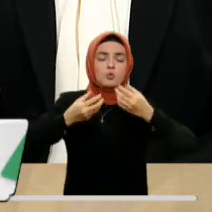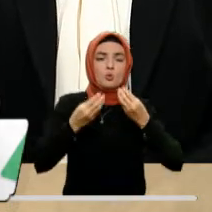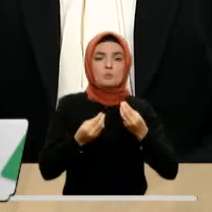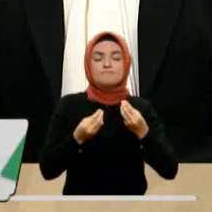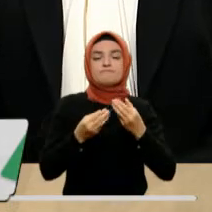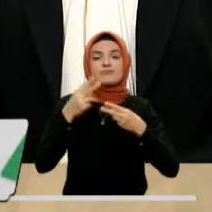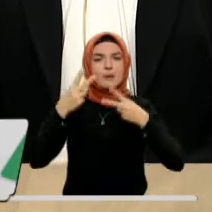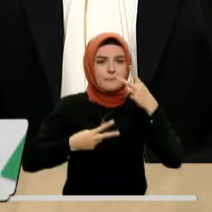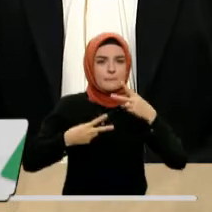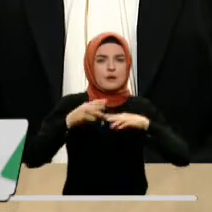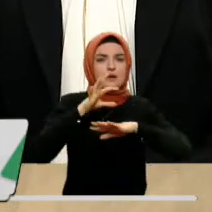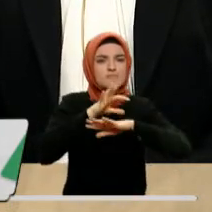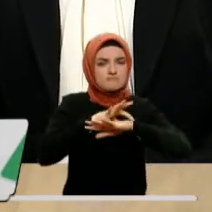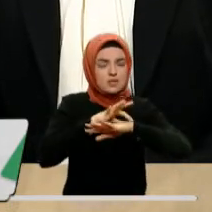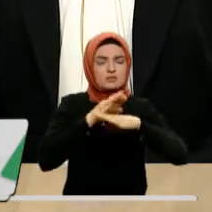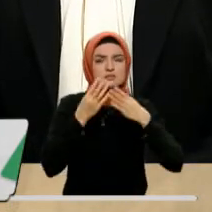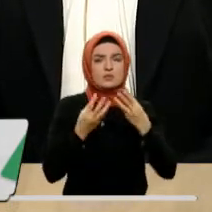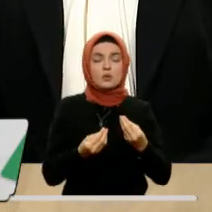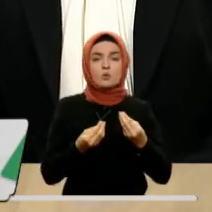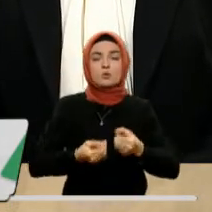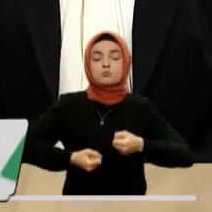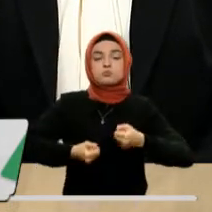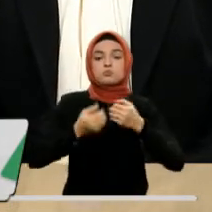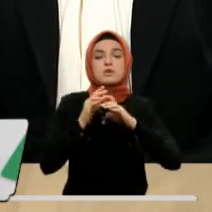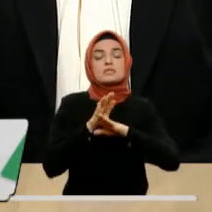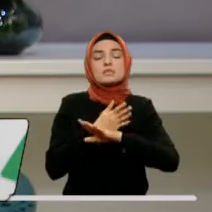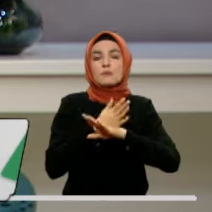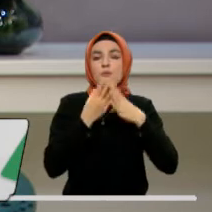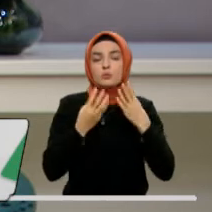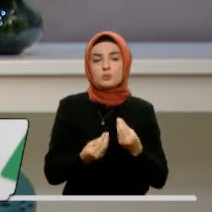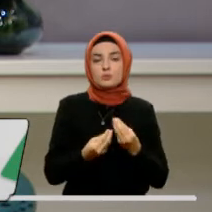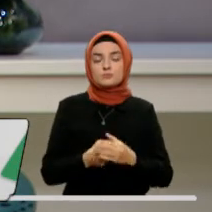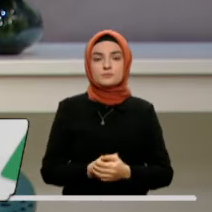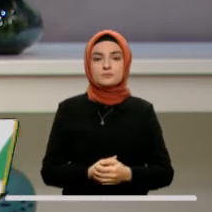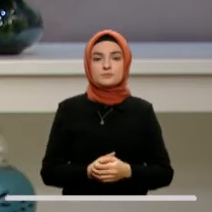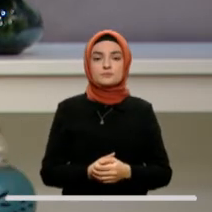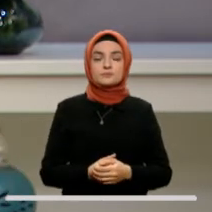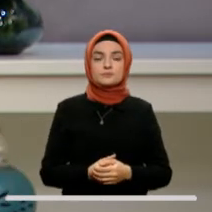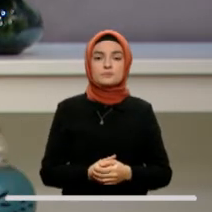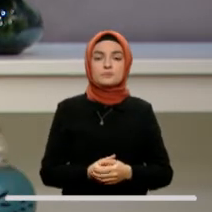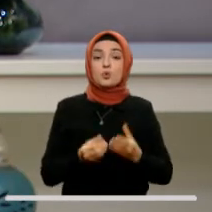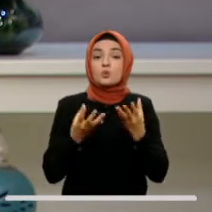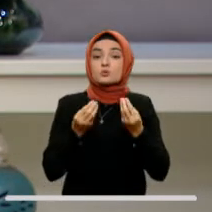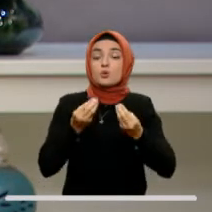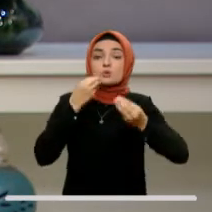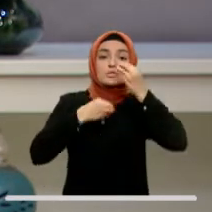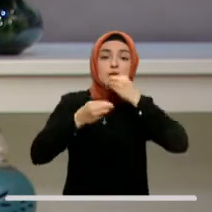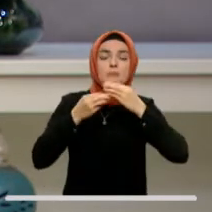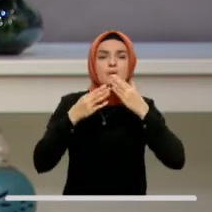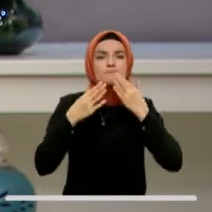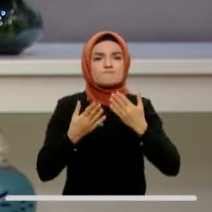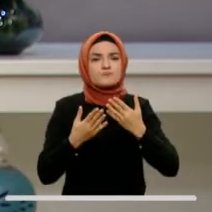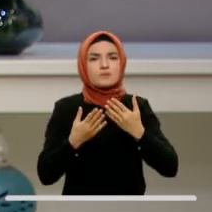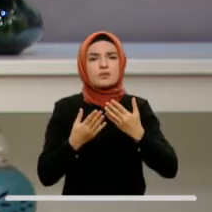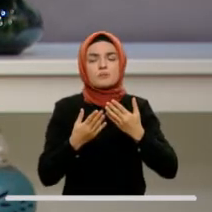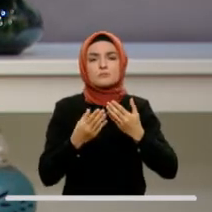hastalıklarda kilo artışına sebep olabilir, obeziteye sebep olabilir. Peki fazla yeme ya da iştah.